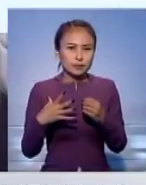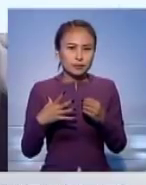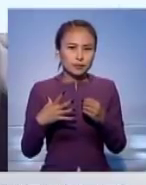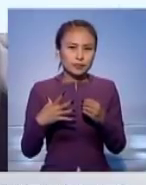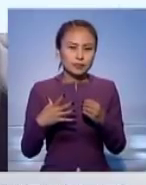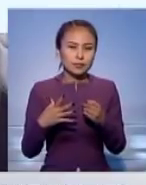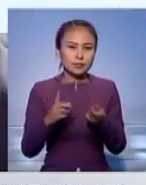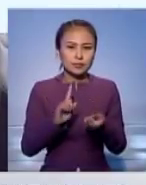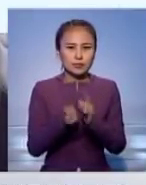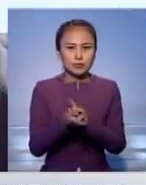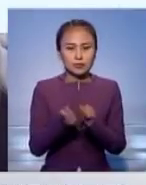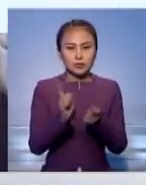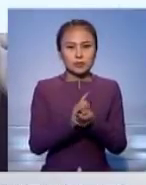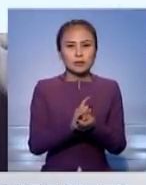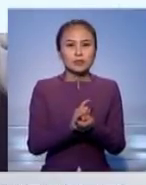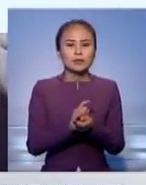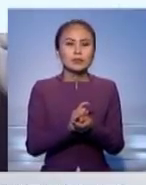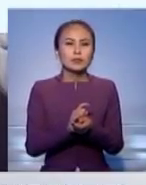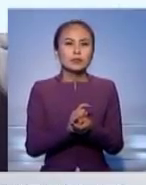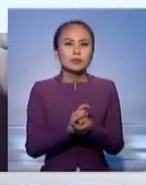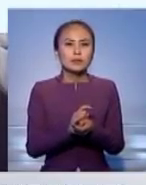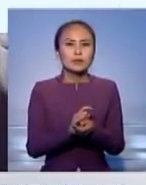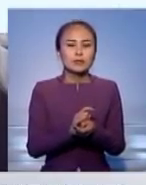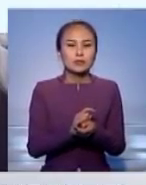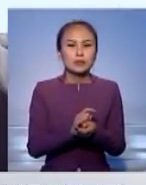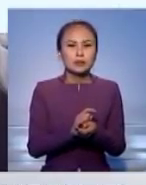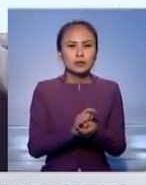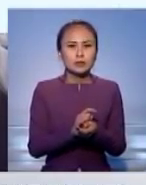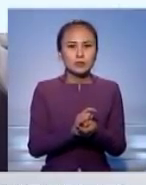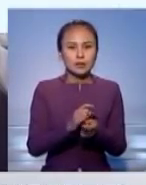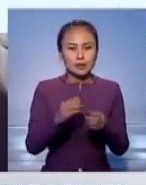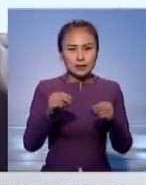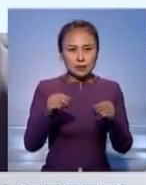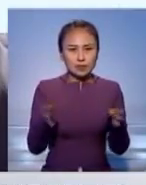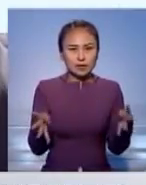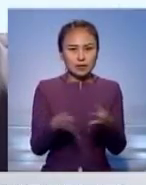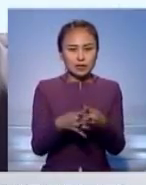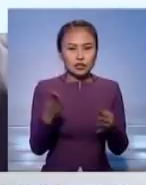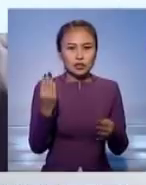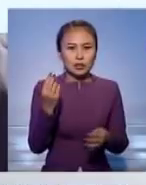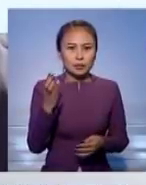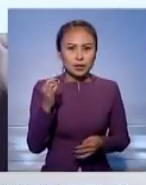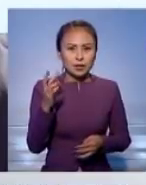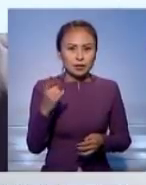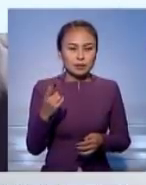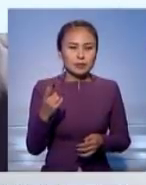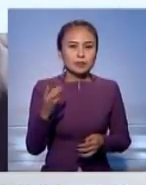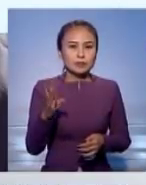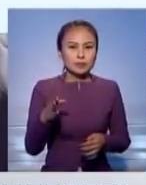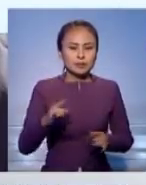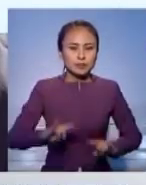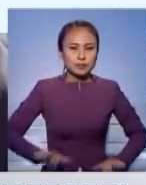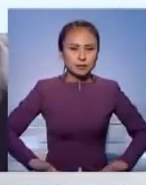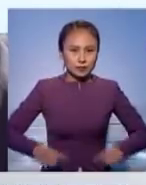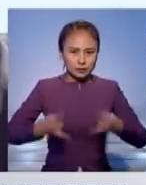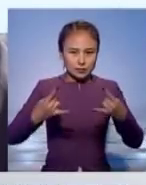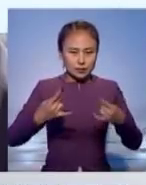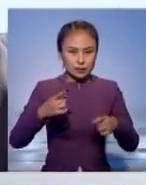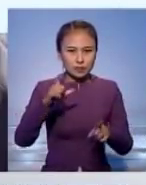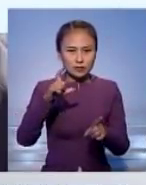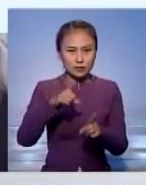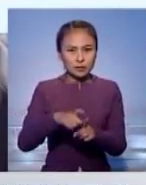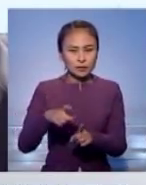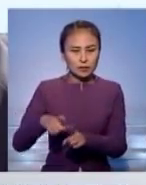лексарация жасайды дейді. Ол дегенін мынау цементпен мынау шибенканы араластырып бетон жасайды. Сосын